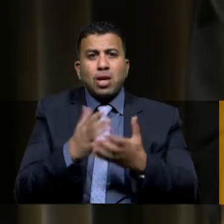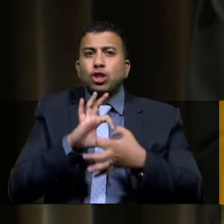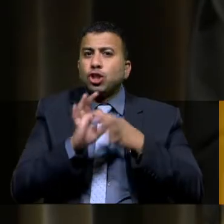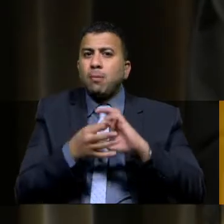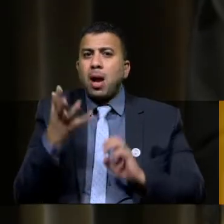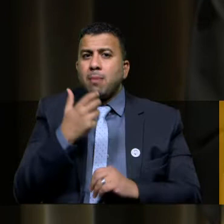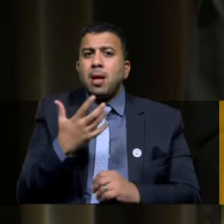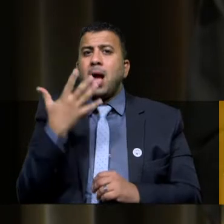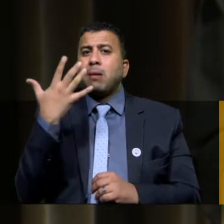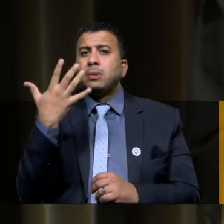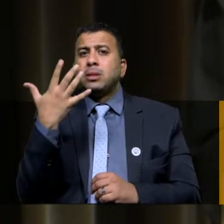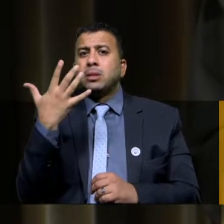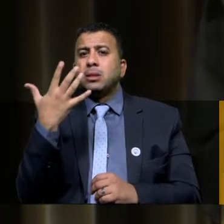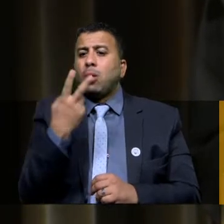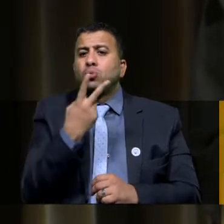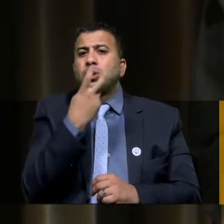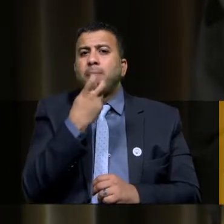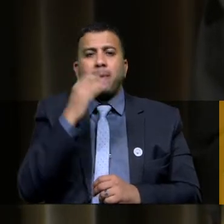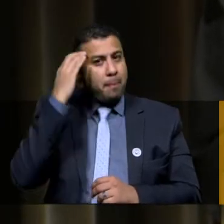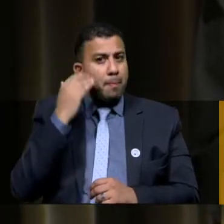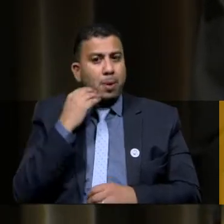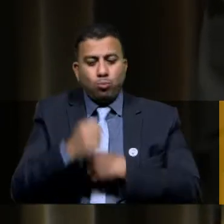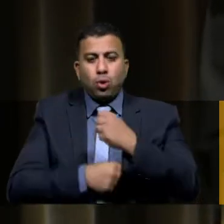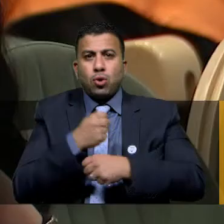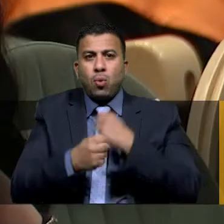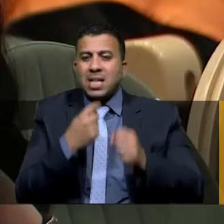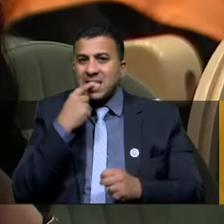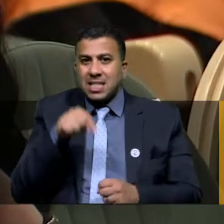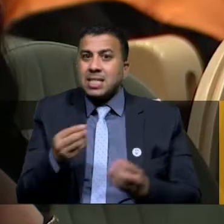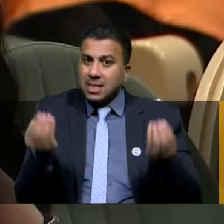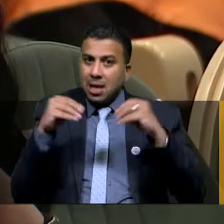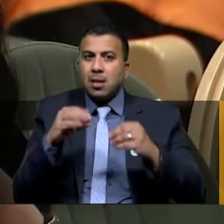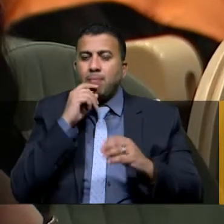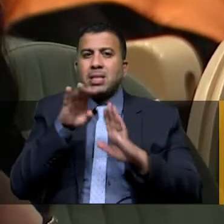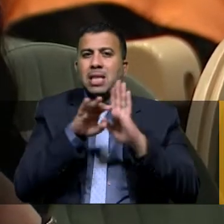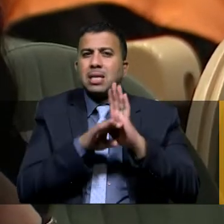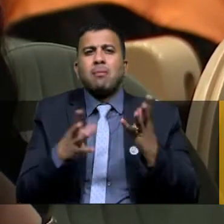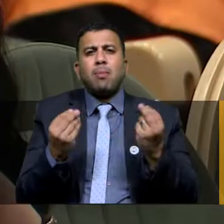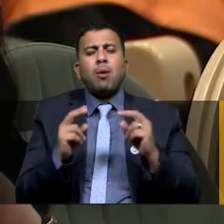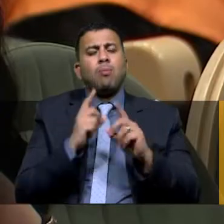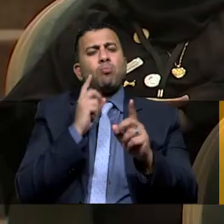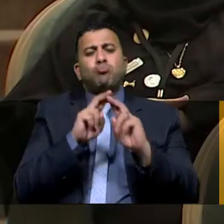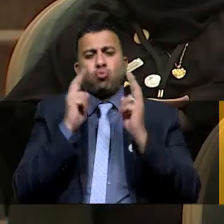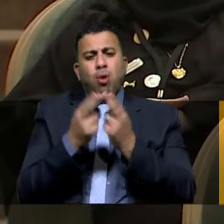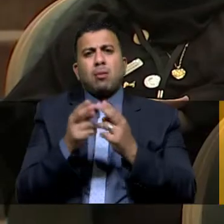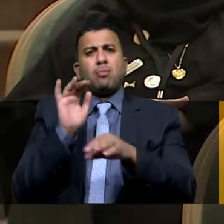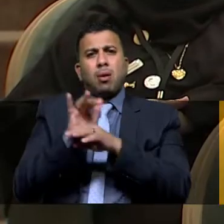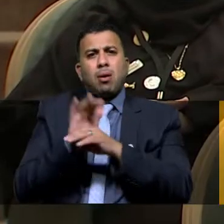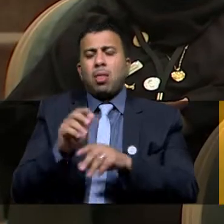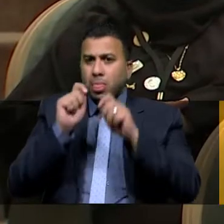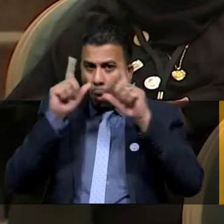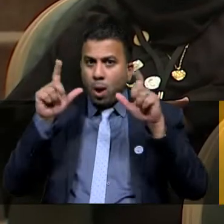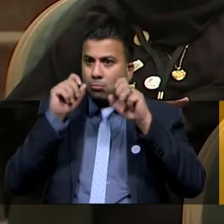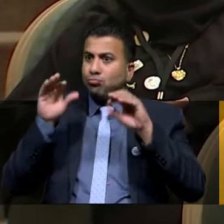الجمعية إلى نحو 75 متطوعة خلال هذا العام، وتنظيم العديد من الملتقيات والمنصات